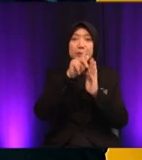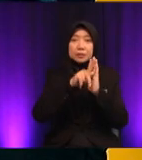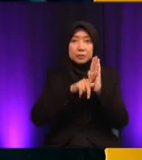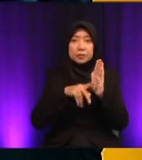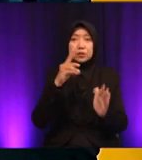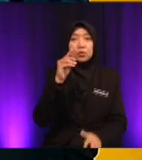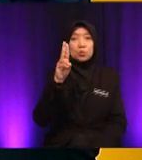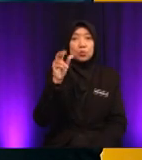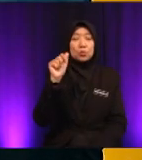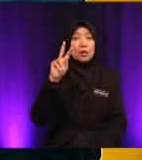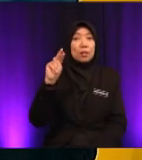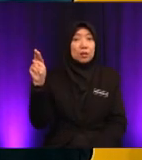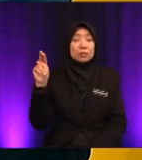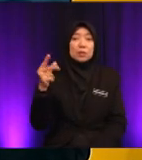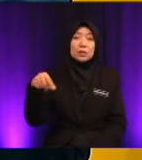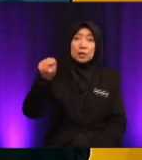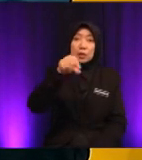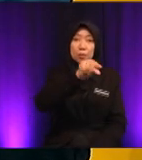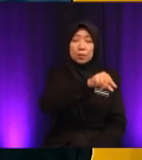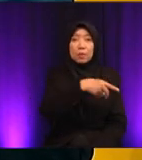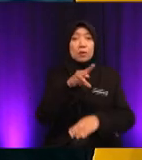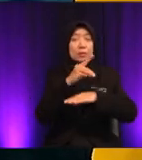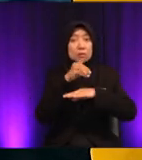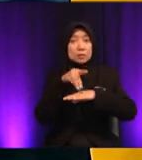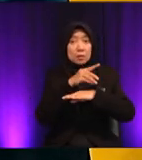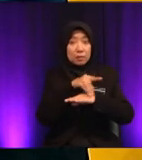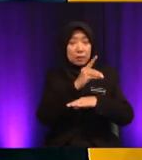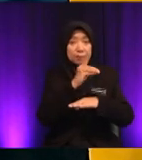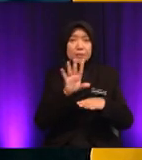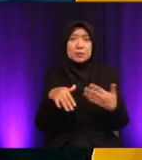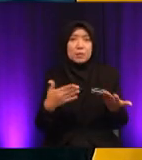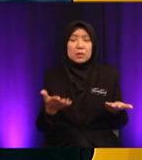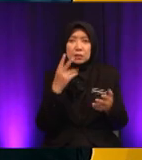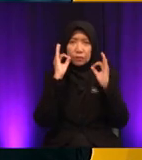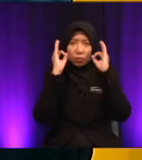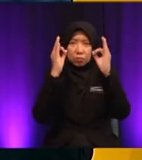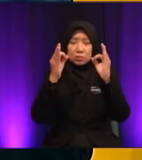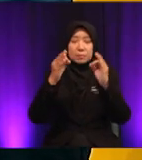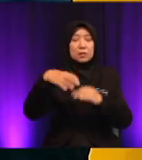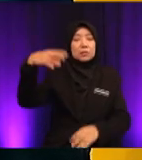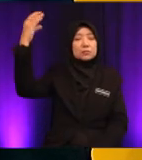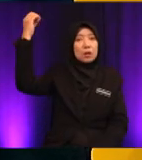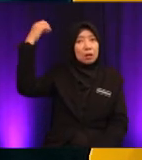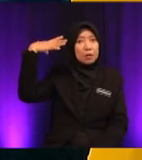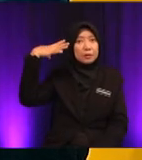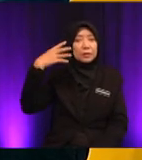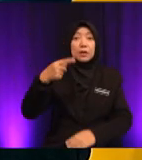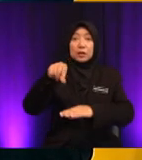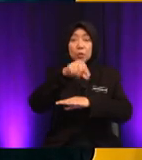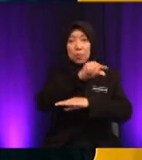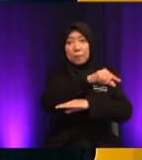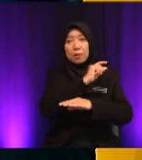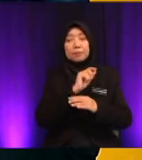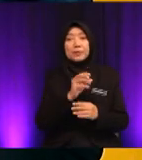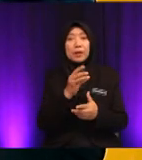Zarah gimana gelombang ataupun cahaya tadi kita tengok kita fokus kepada cahaya cahaya tadi ini bersifat gelombang ataupun bersifat